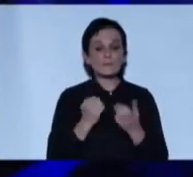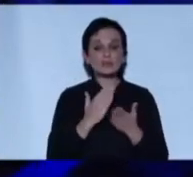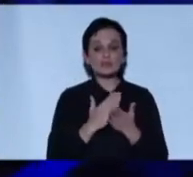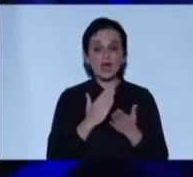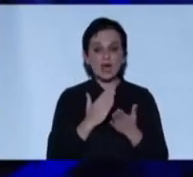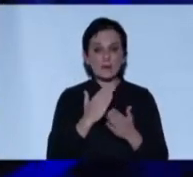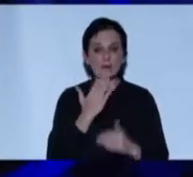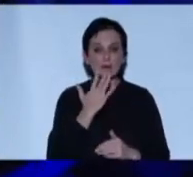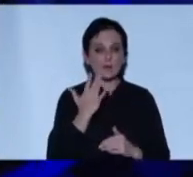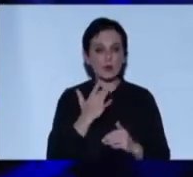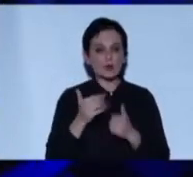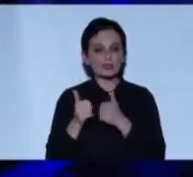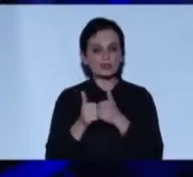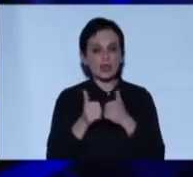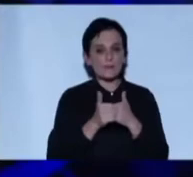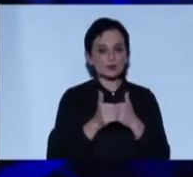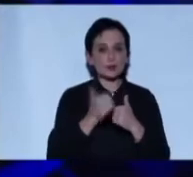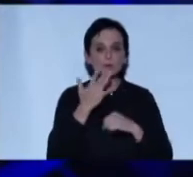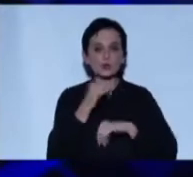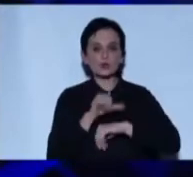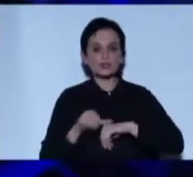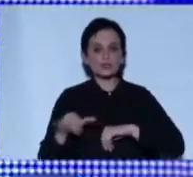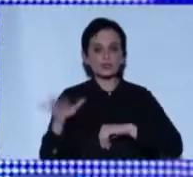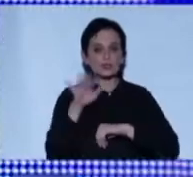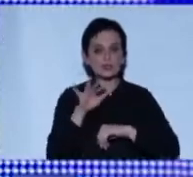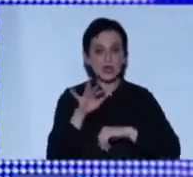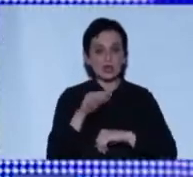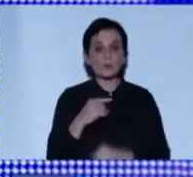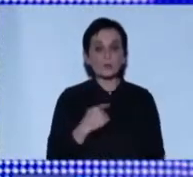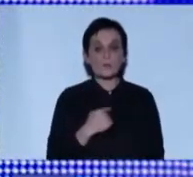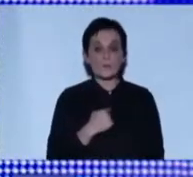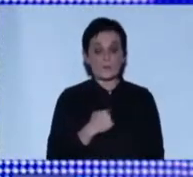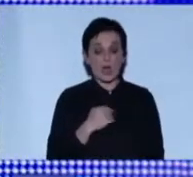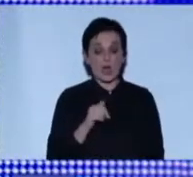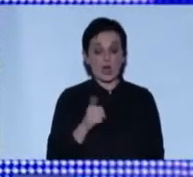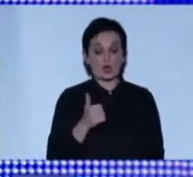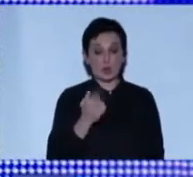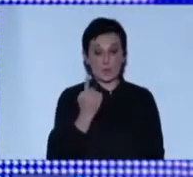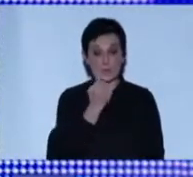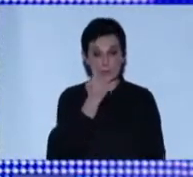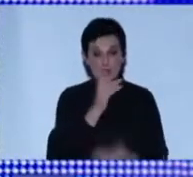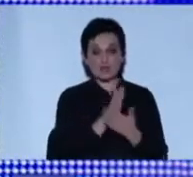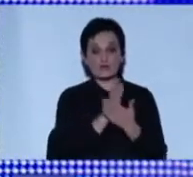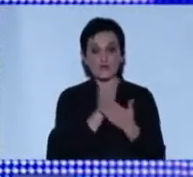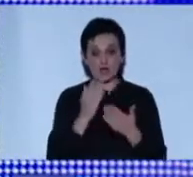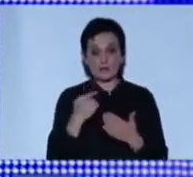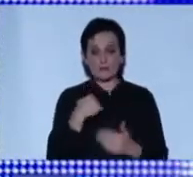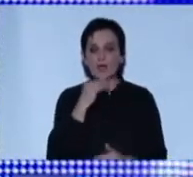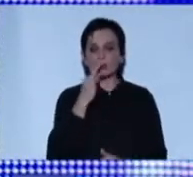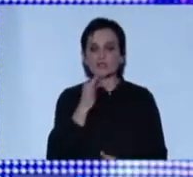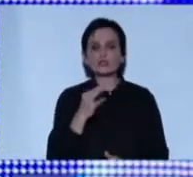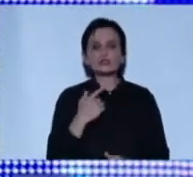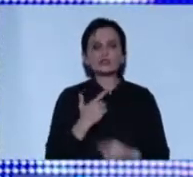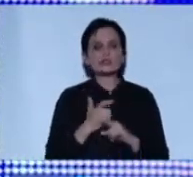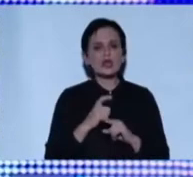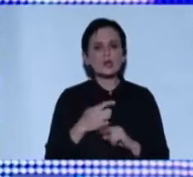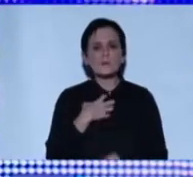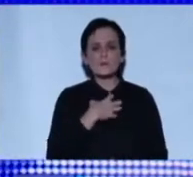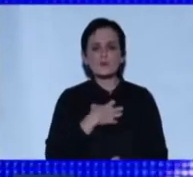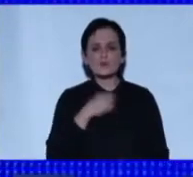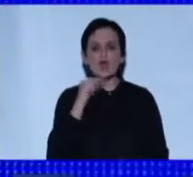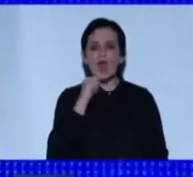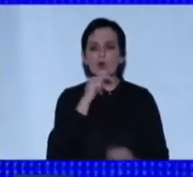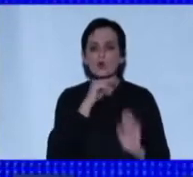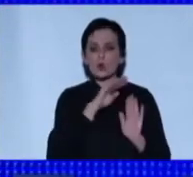და რატო? გისმენთ 2 წუთი გაქვთ პასუხისთვის. მე როგორც პირველ ნაწილში გითხარით, ჩვენი ძალიან მნიშვნელოვანი ეკონომიკური